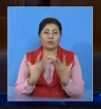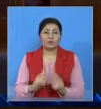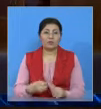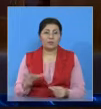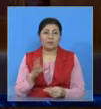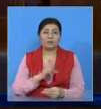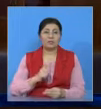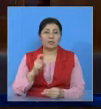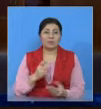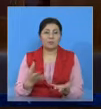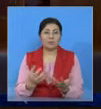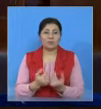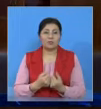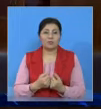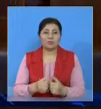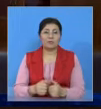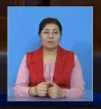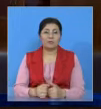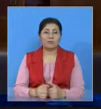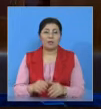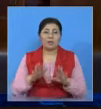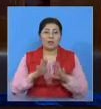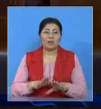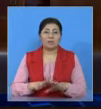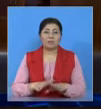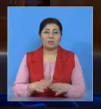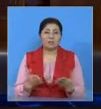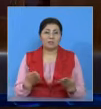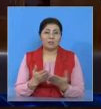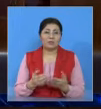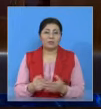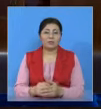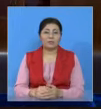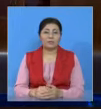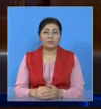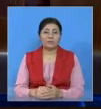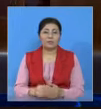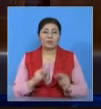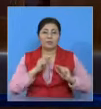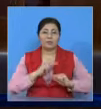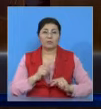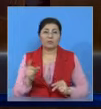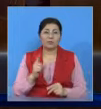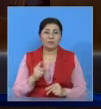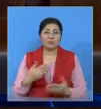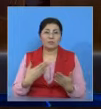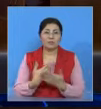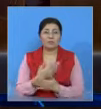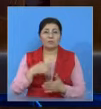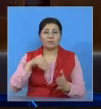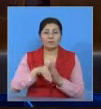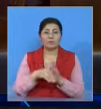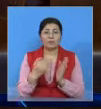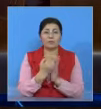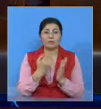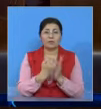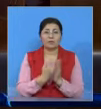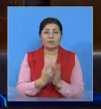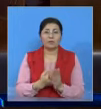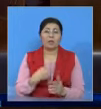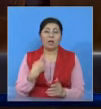хозяйства получили. Там осталось некоторые, значит, по пестицидам. Мы сейчас работаем над тем, чтобы их заново включили в список. И в